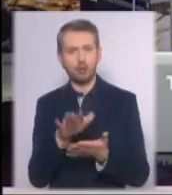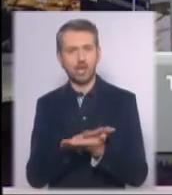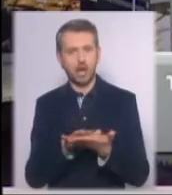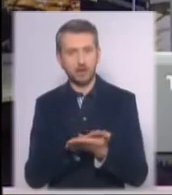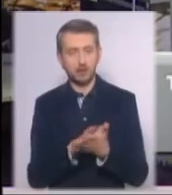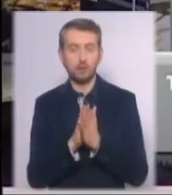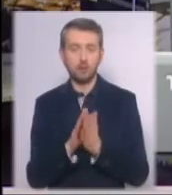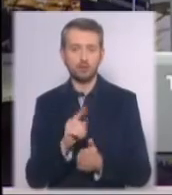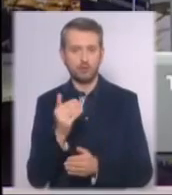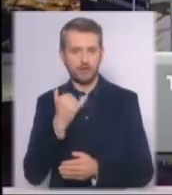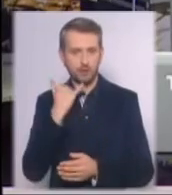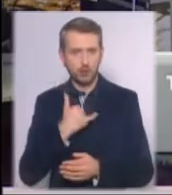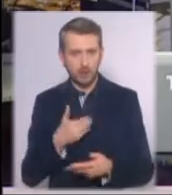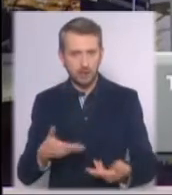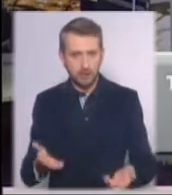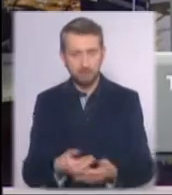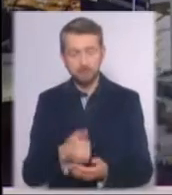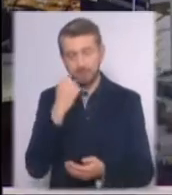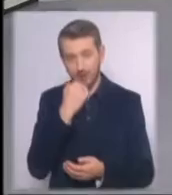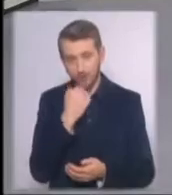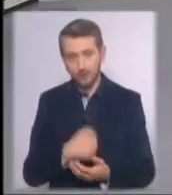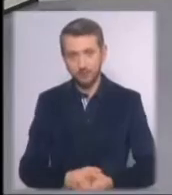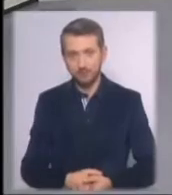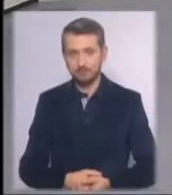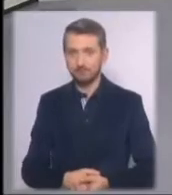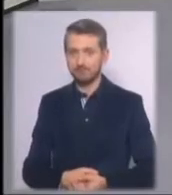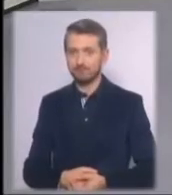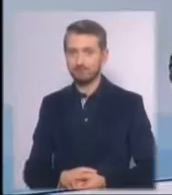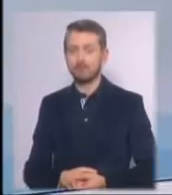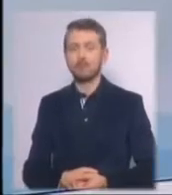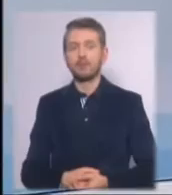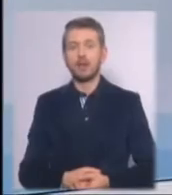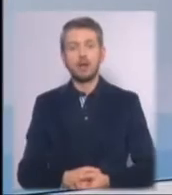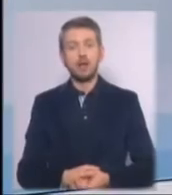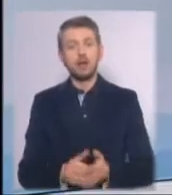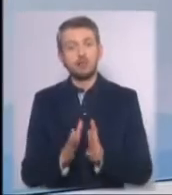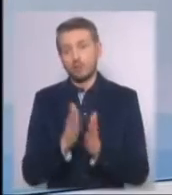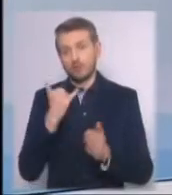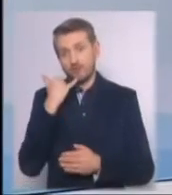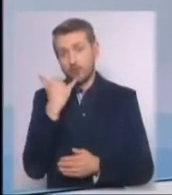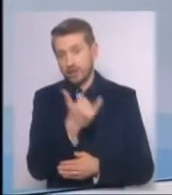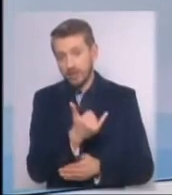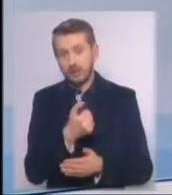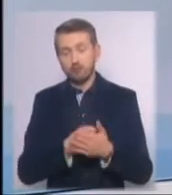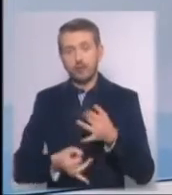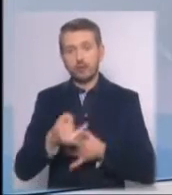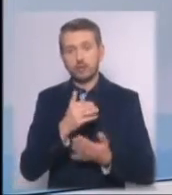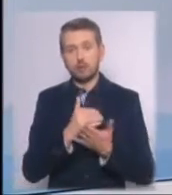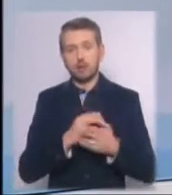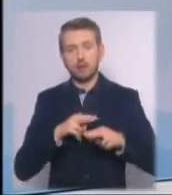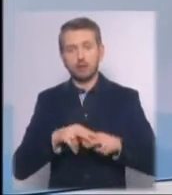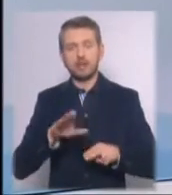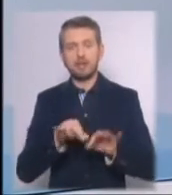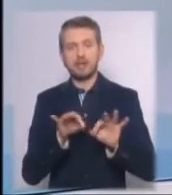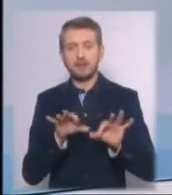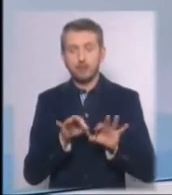щоб ви долучилися до прямого ефіру. Дякую тобі, Наталочка. Навзаєм, Лейло. Отже, долучайтеся до дискусії у програмі «Столиця» після випуску.